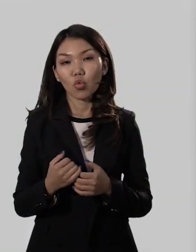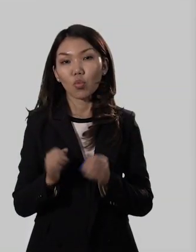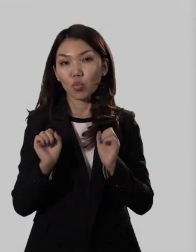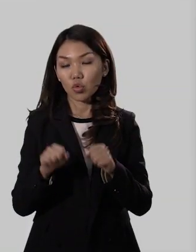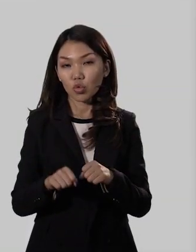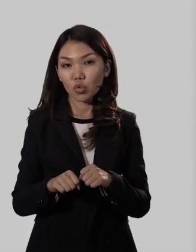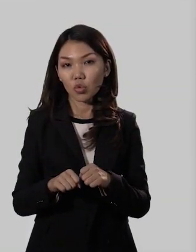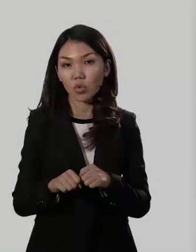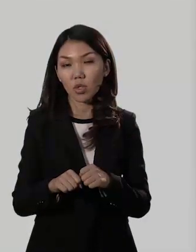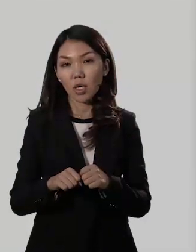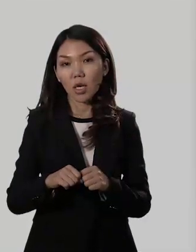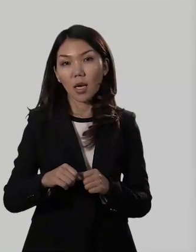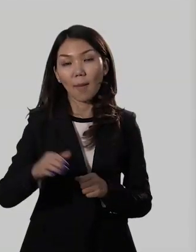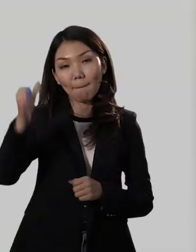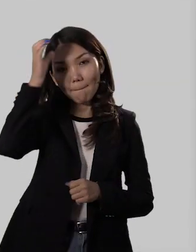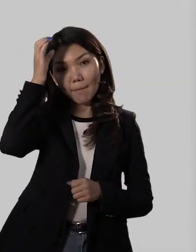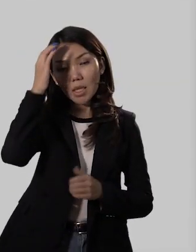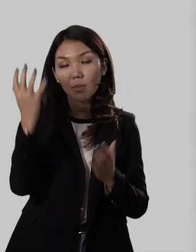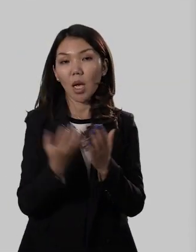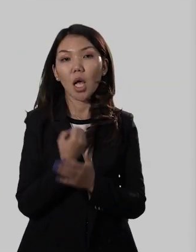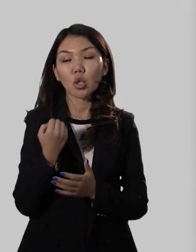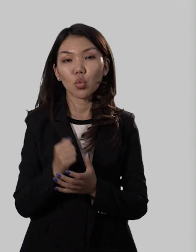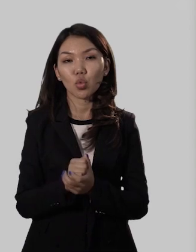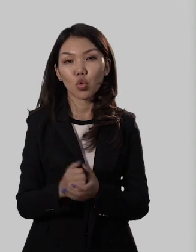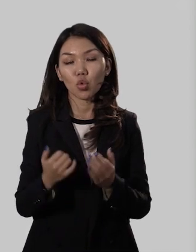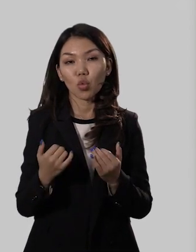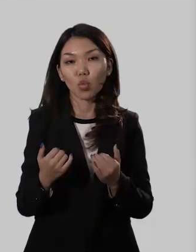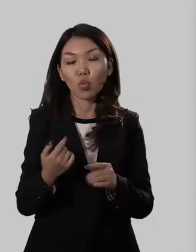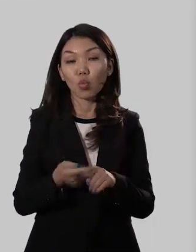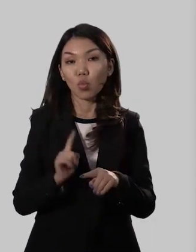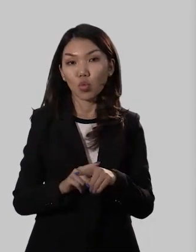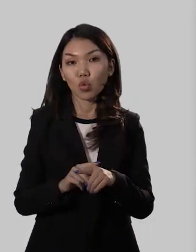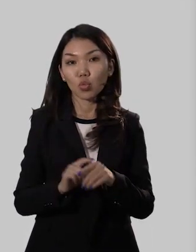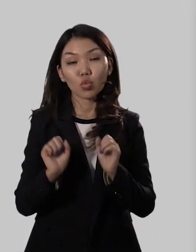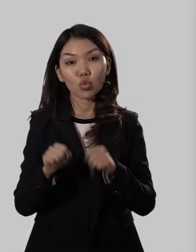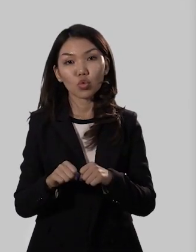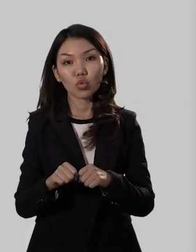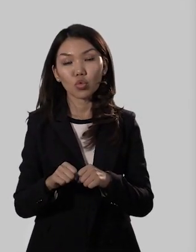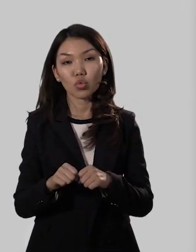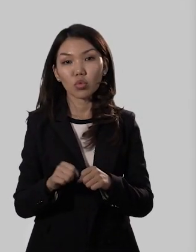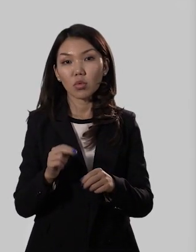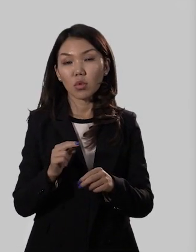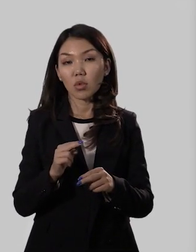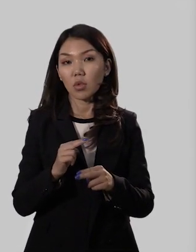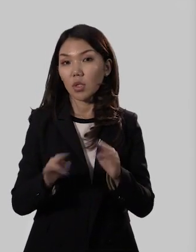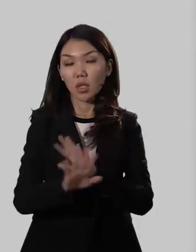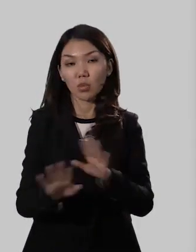мүмкүнчүлүгүңөр талыкпай билим алуу. Бул мүмкүнчүлүктү колдон чыгарбагыла.